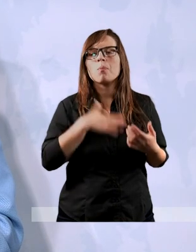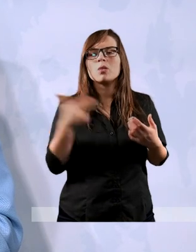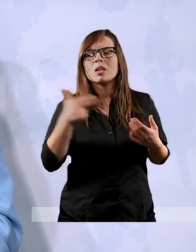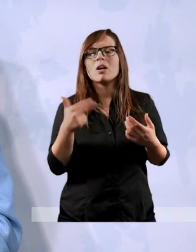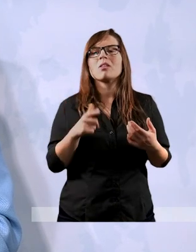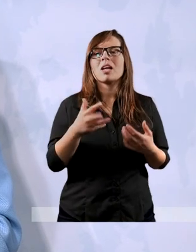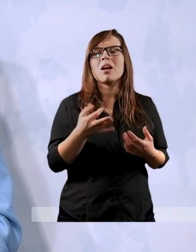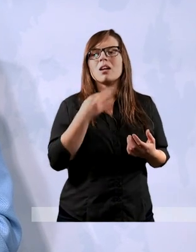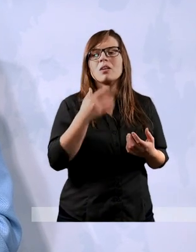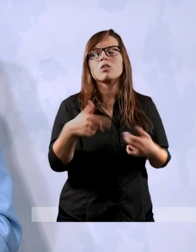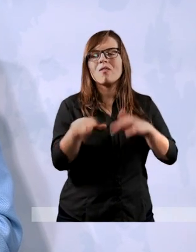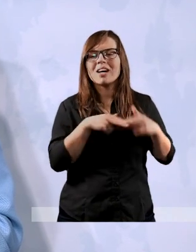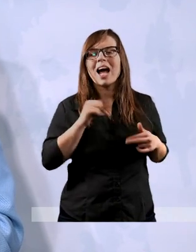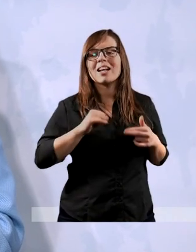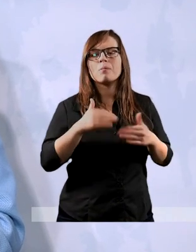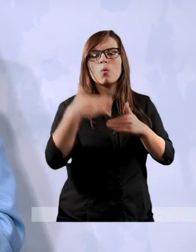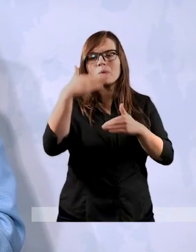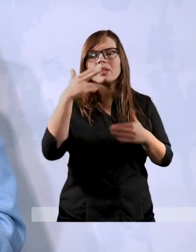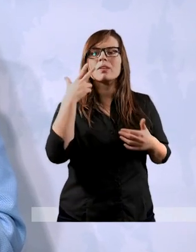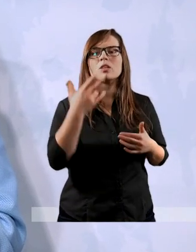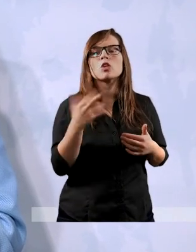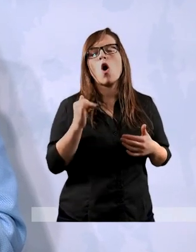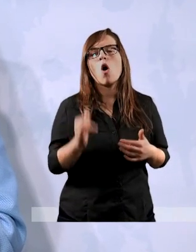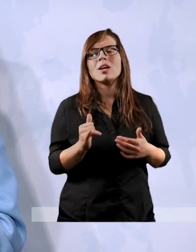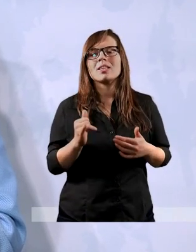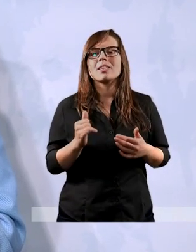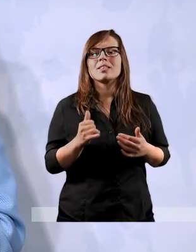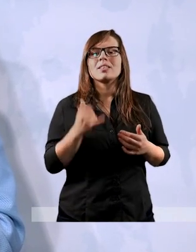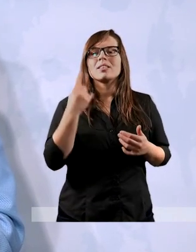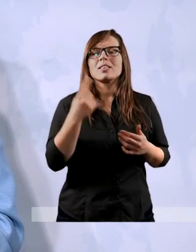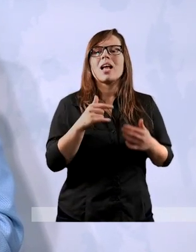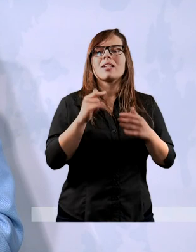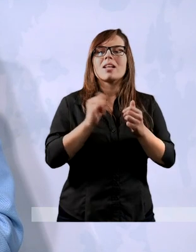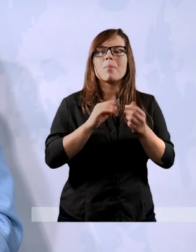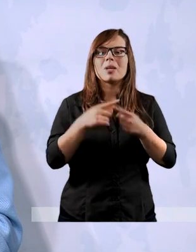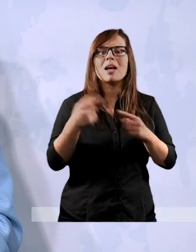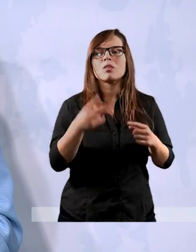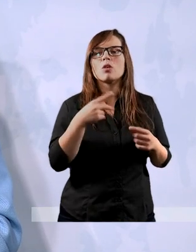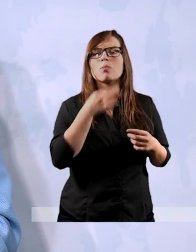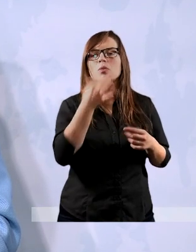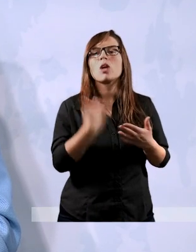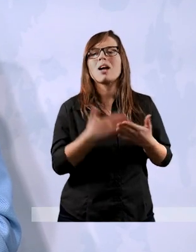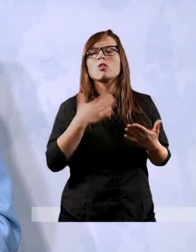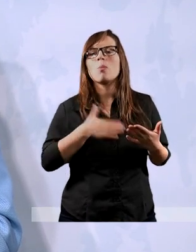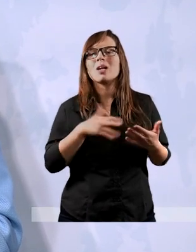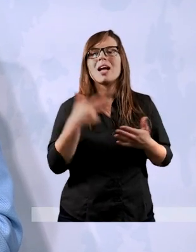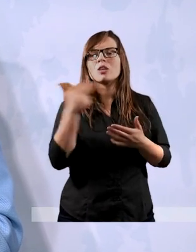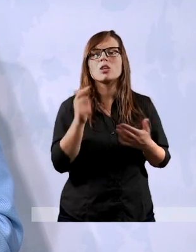sobotnio-niedzielne, już tutaj sobie wracam. No i jednym zdaniem, o co chodzi z sobotą,